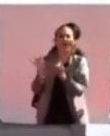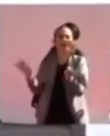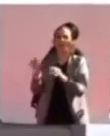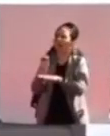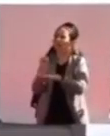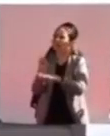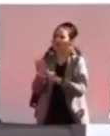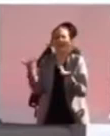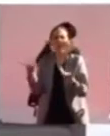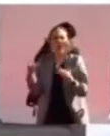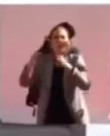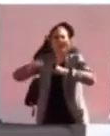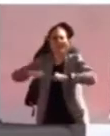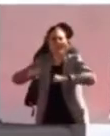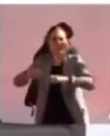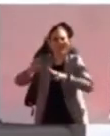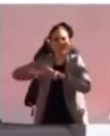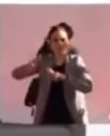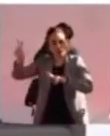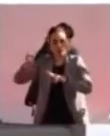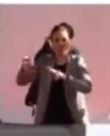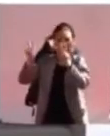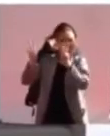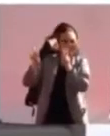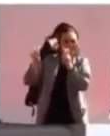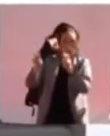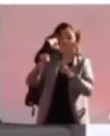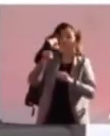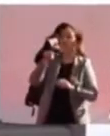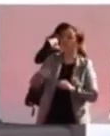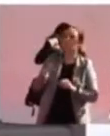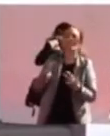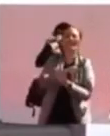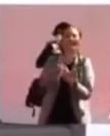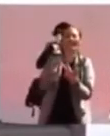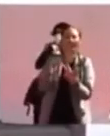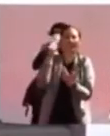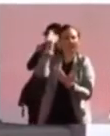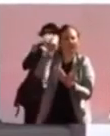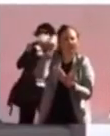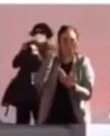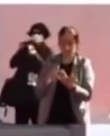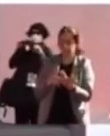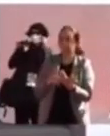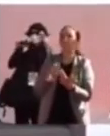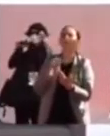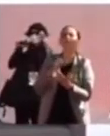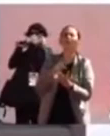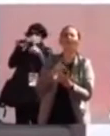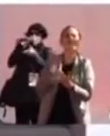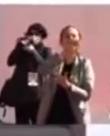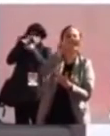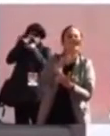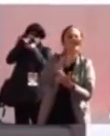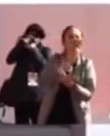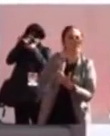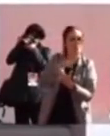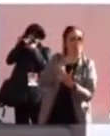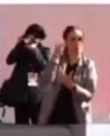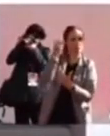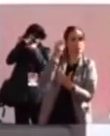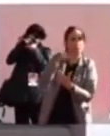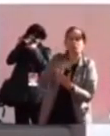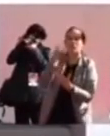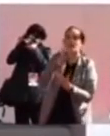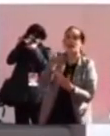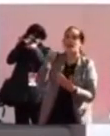questo proposito solo altre tre considerazioni più una la prima l'italia adesso un'occasione straordinaria